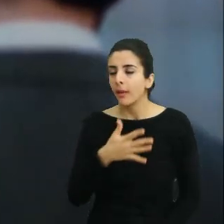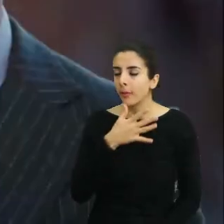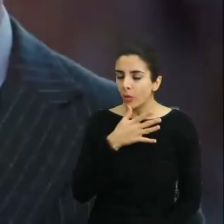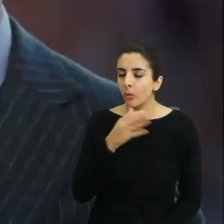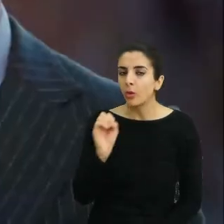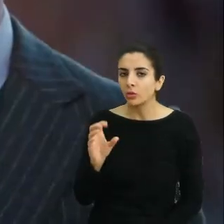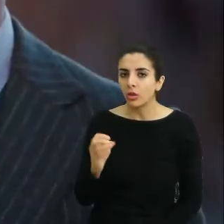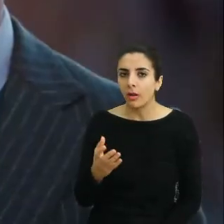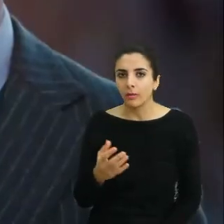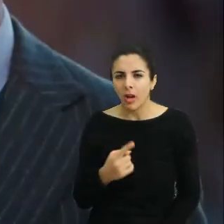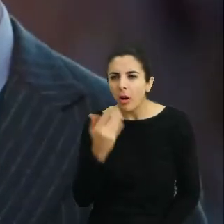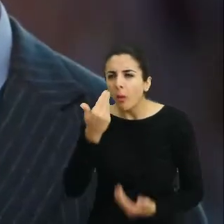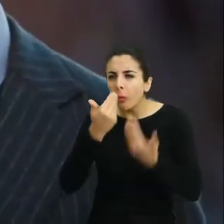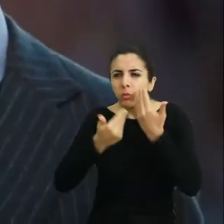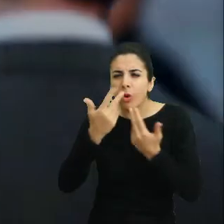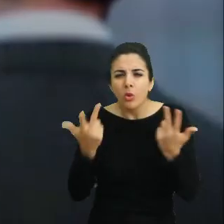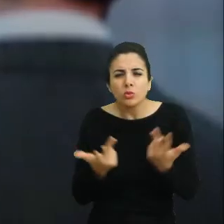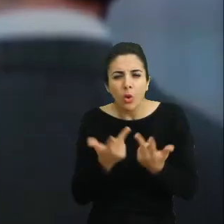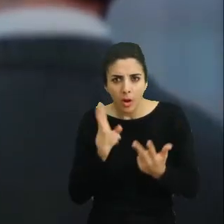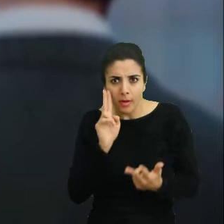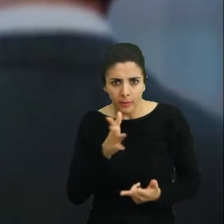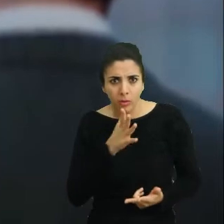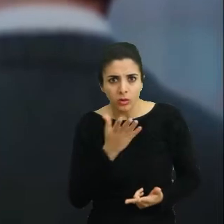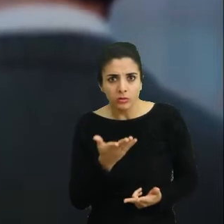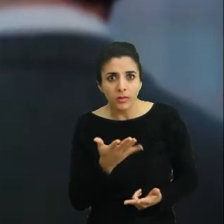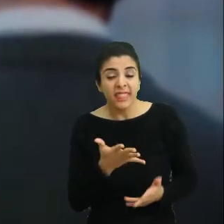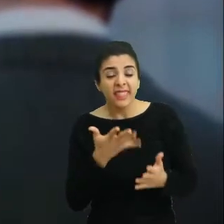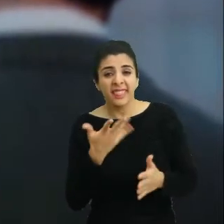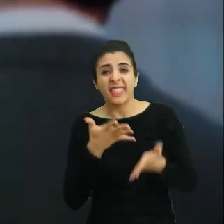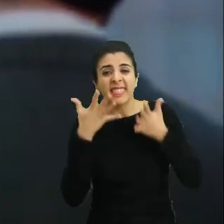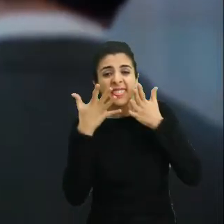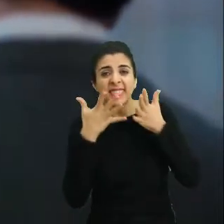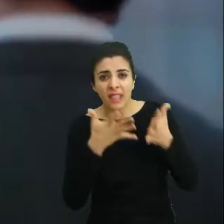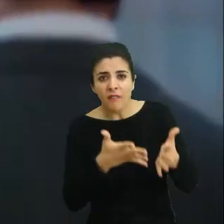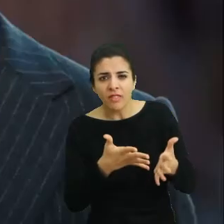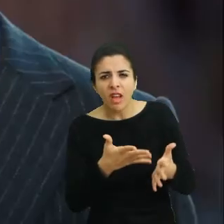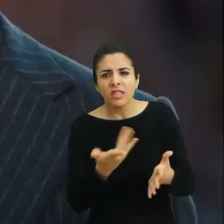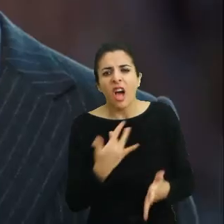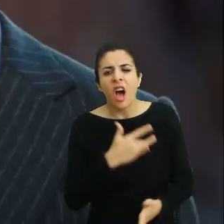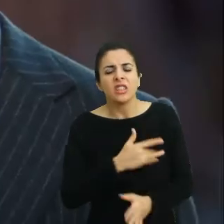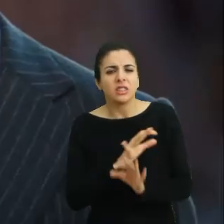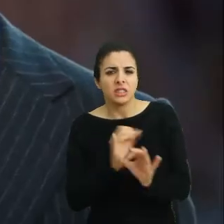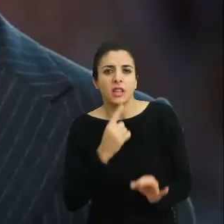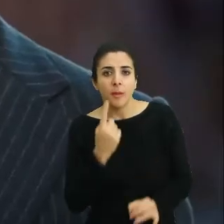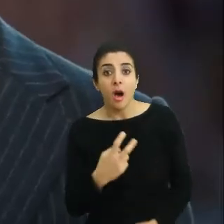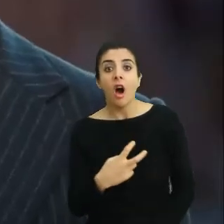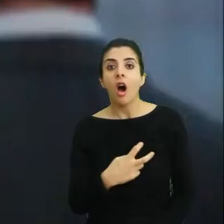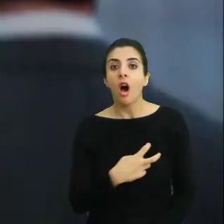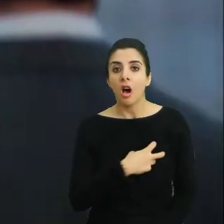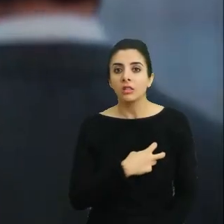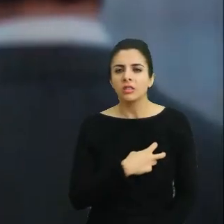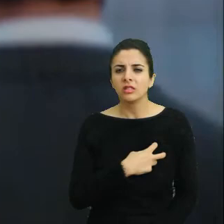Bilirim. Nazı yanmış çatlamıştır. Nefret merhametsizdir. Aşk